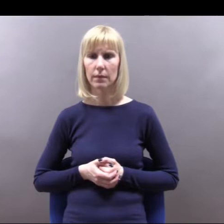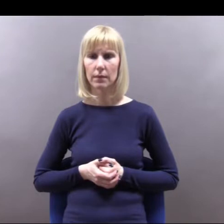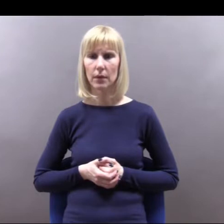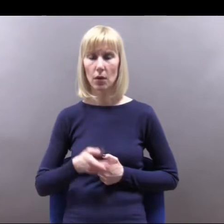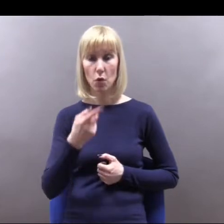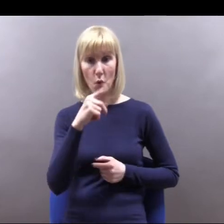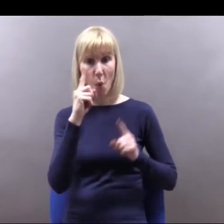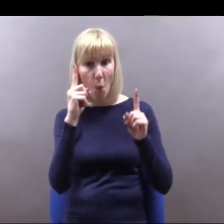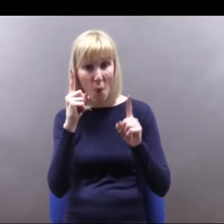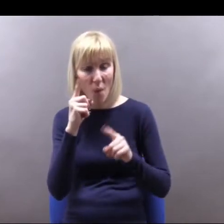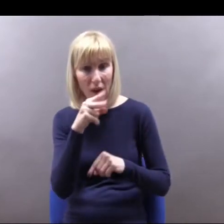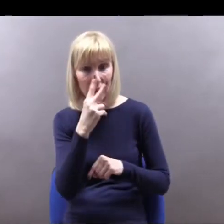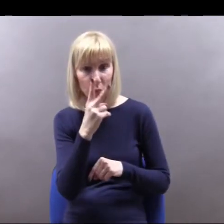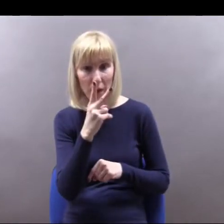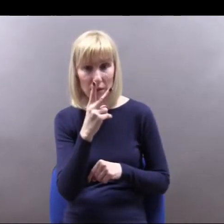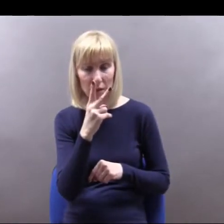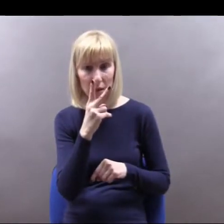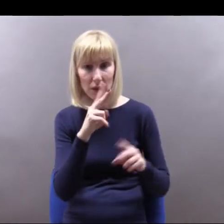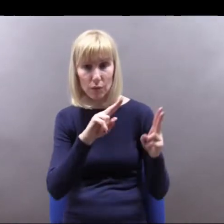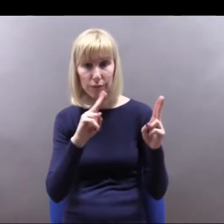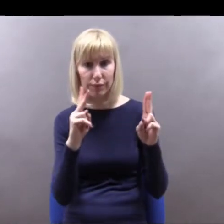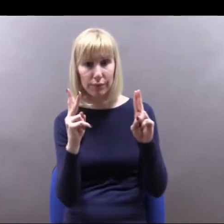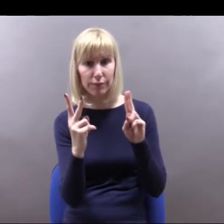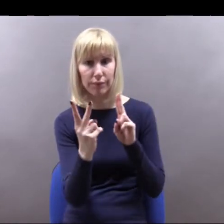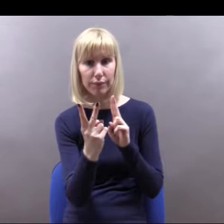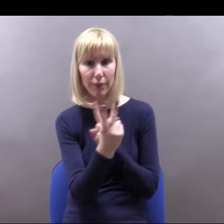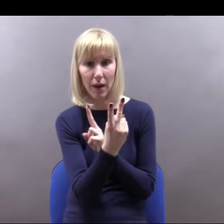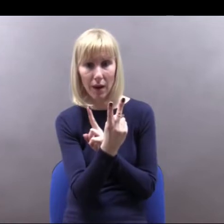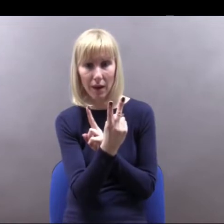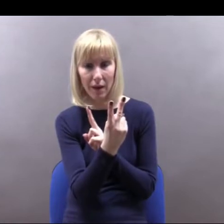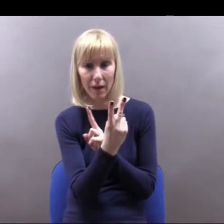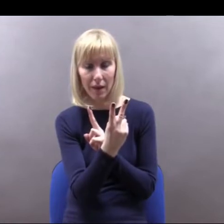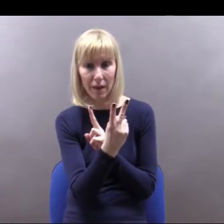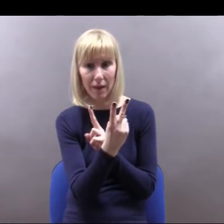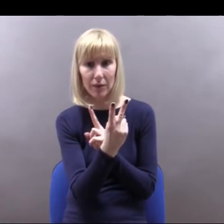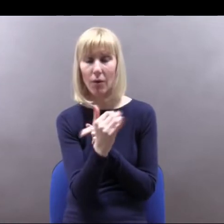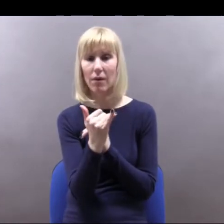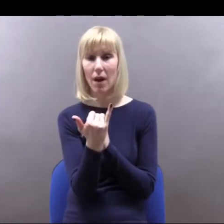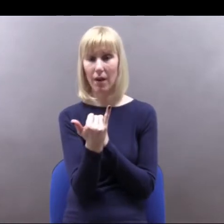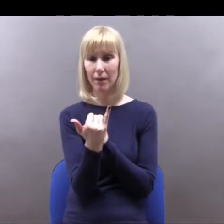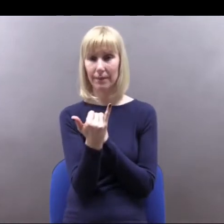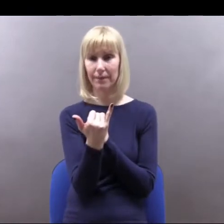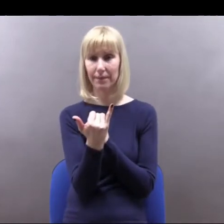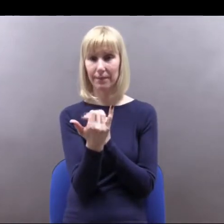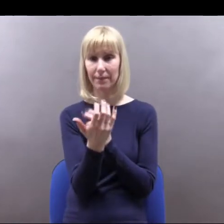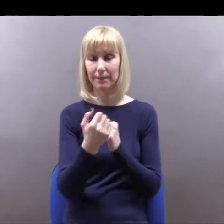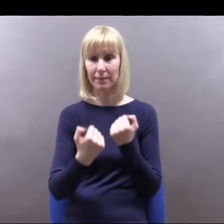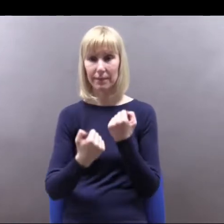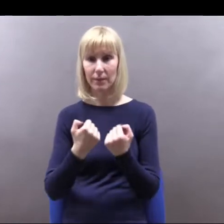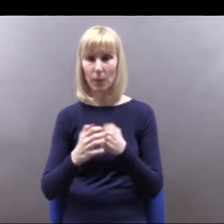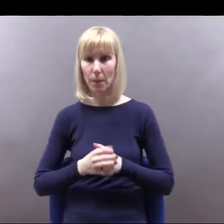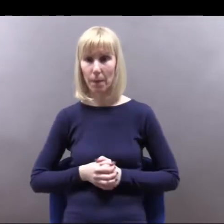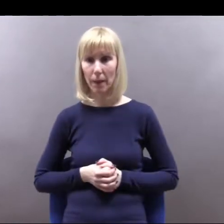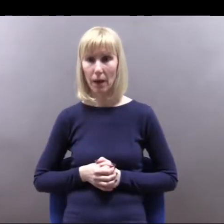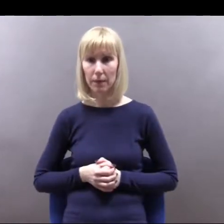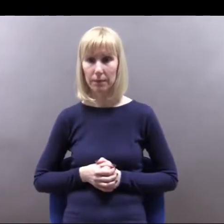Tak, tutaj właśnie zwracamy uwagę na to, że dopóki jest to, nazwijmy, jeden bieg schodów,